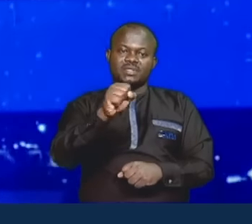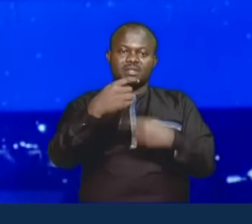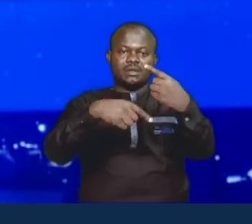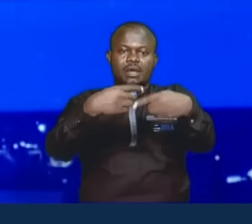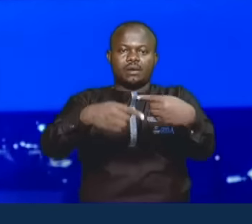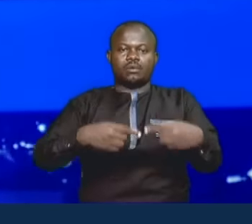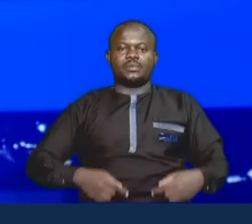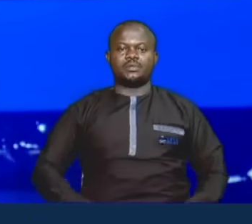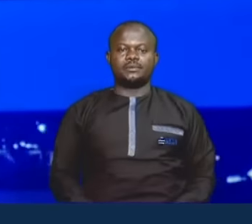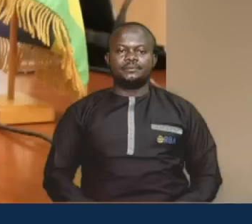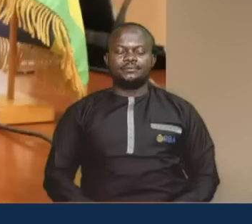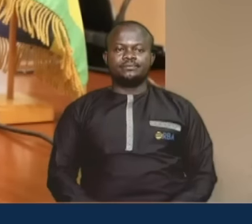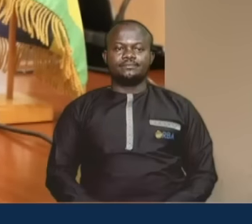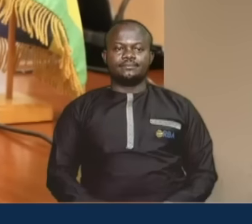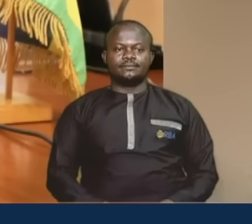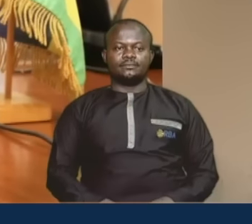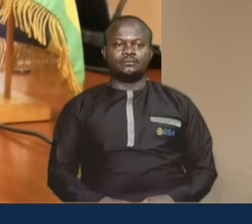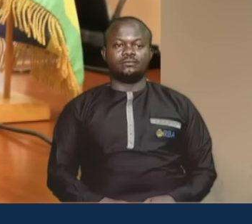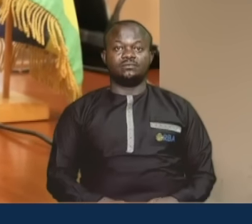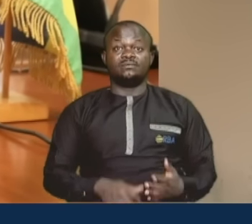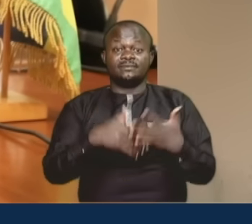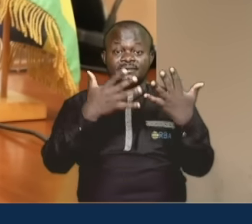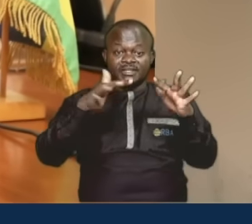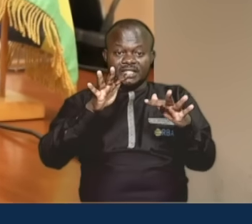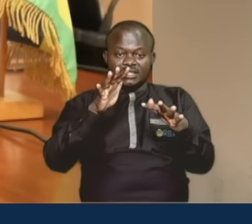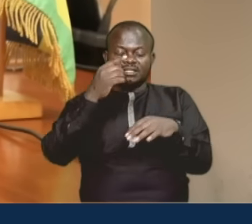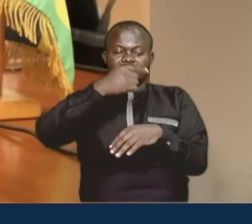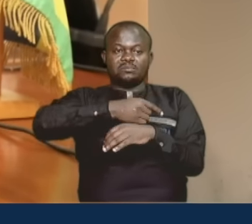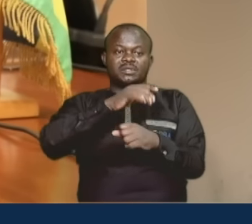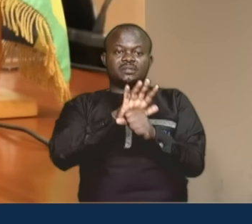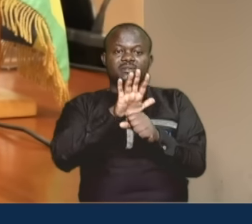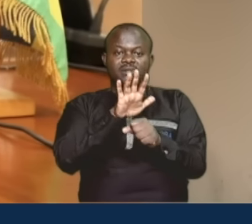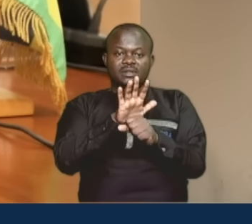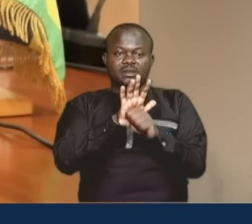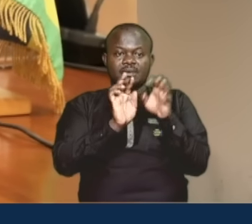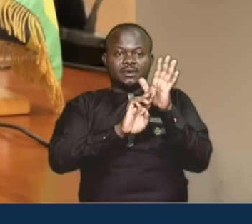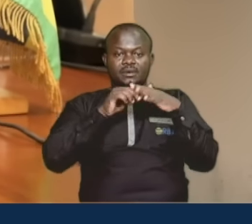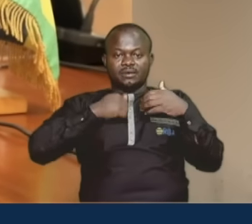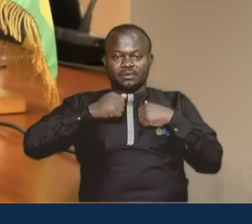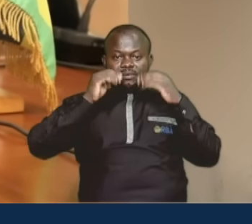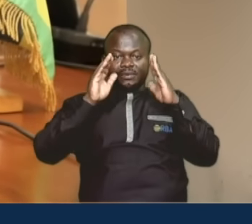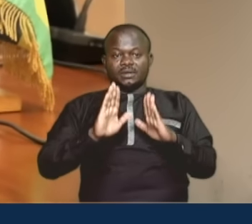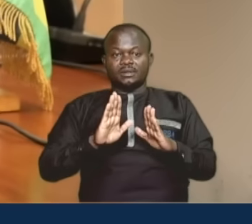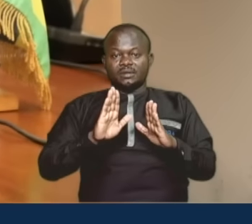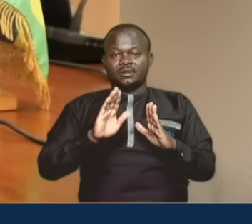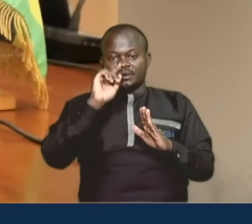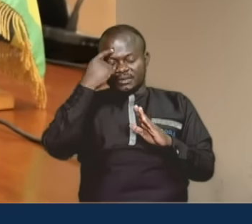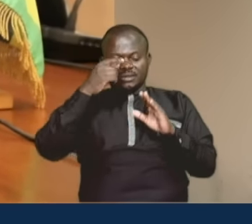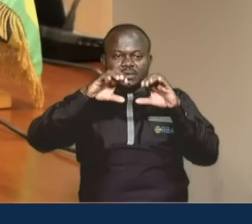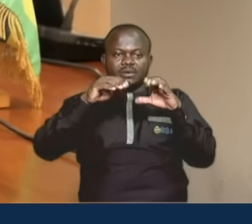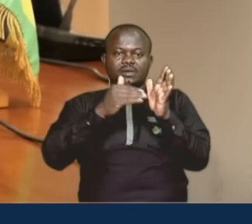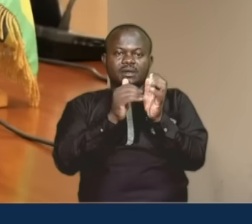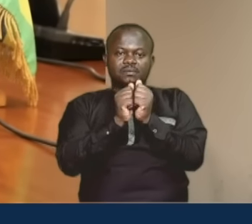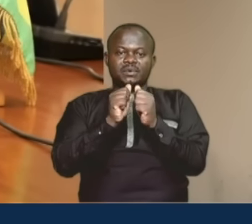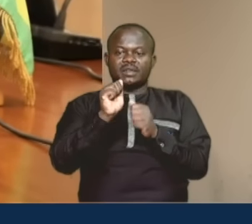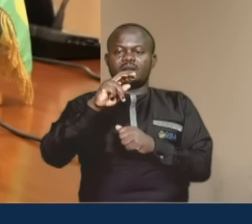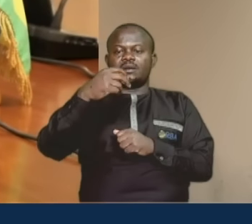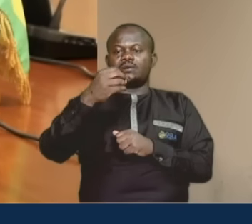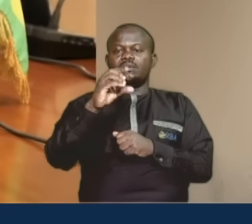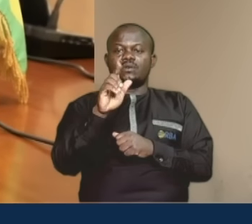n'inkuru irambuye. Hashize iminsi itari mike abahagarariye u Rwanda, Repubulika ya Demokarasi ya Kongo ndetse na Angola